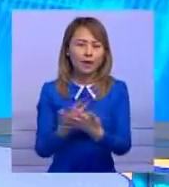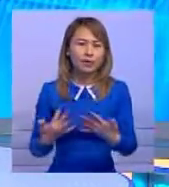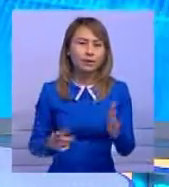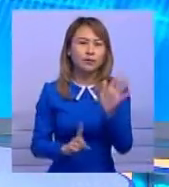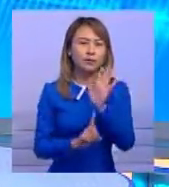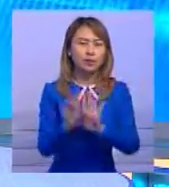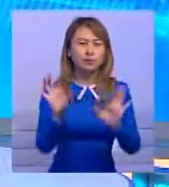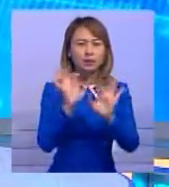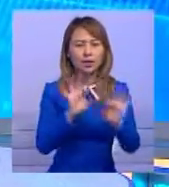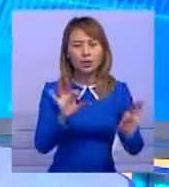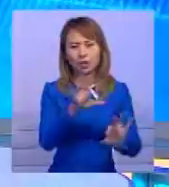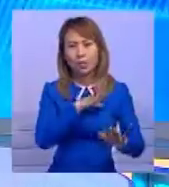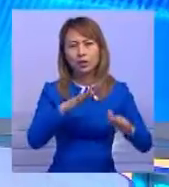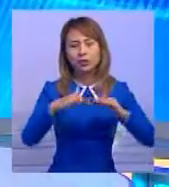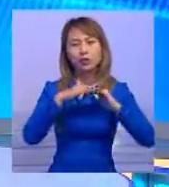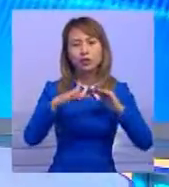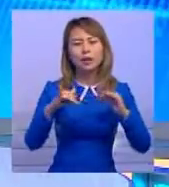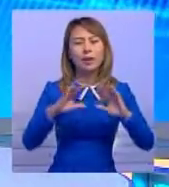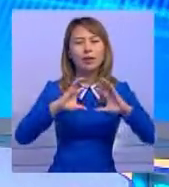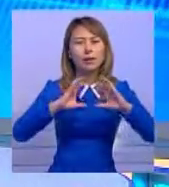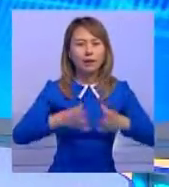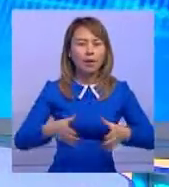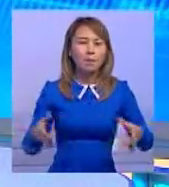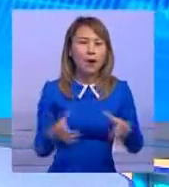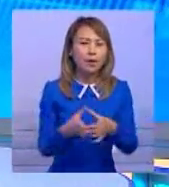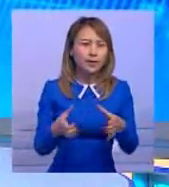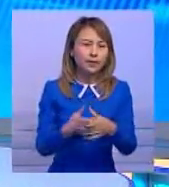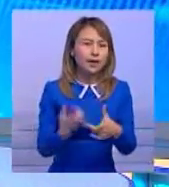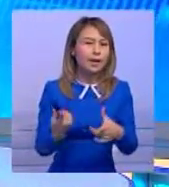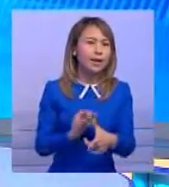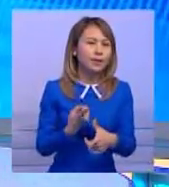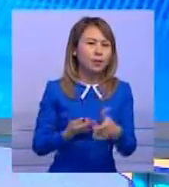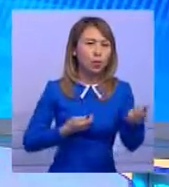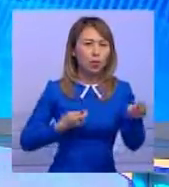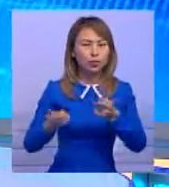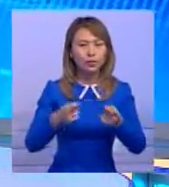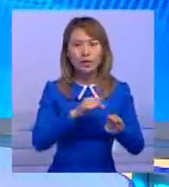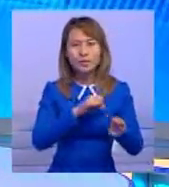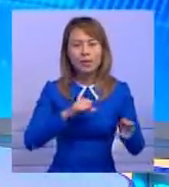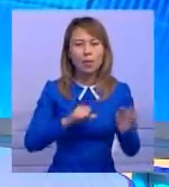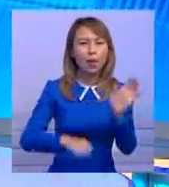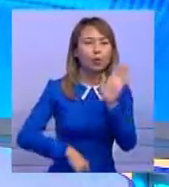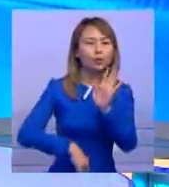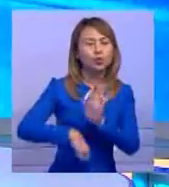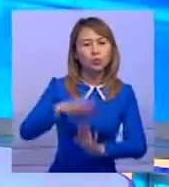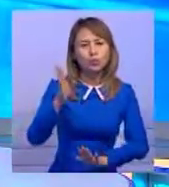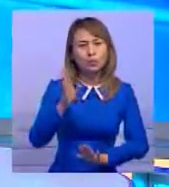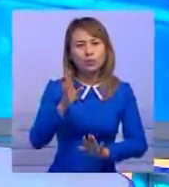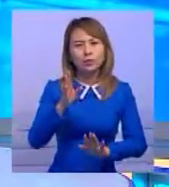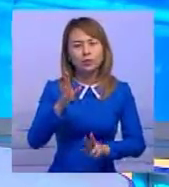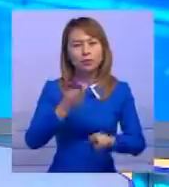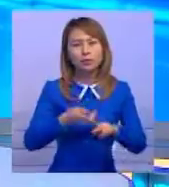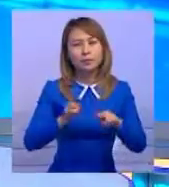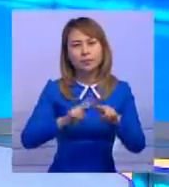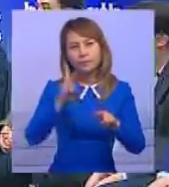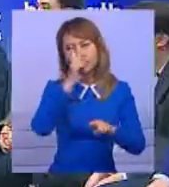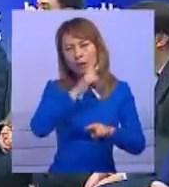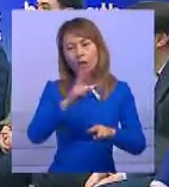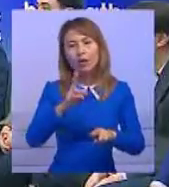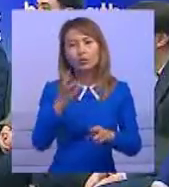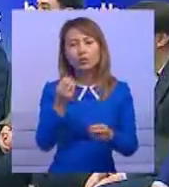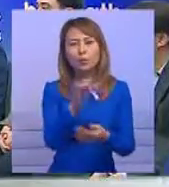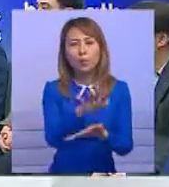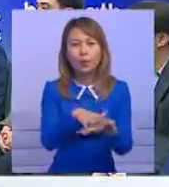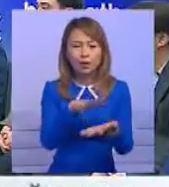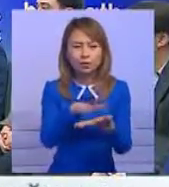басымдық берілетінін айтты. Ал жергілікті және халықаралық компания өкілдері үздік деген бастамалы қарастырып, оларды одан